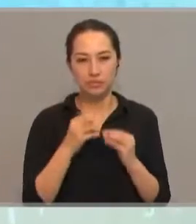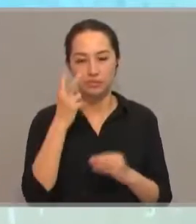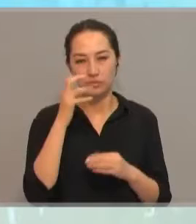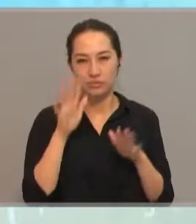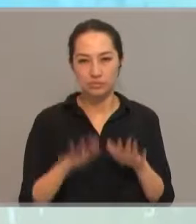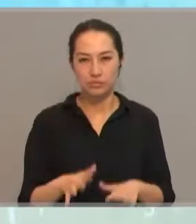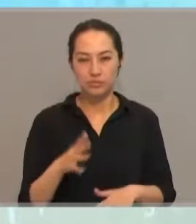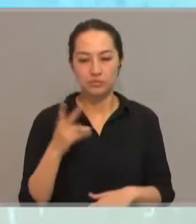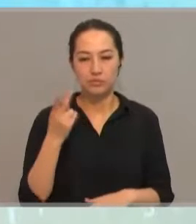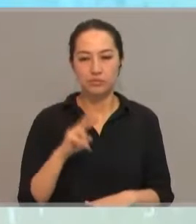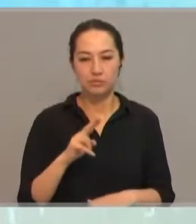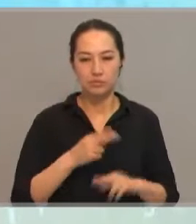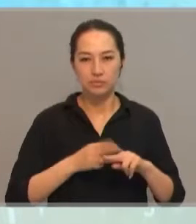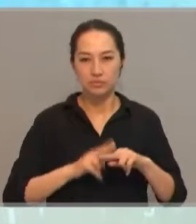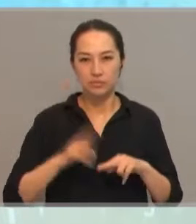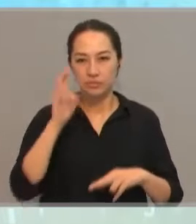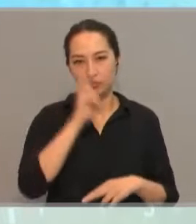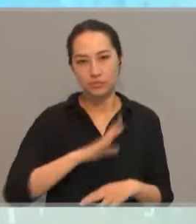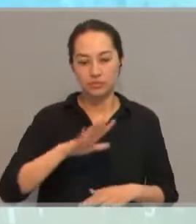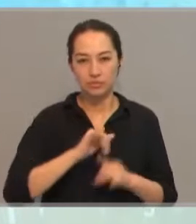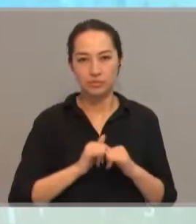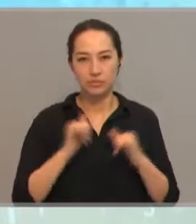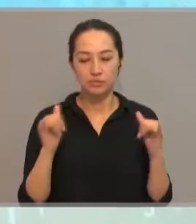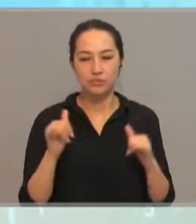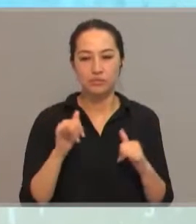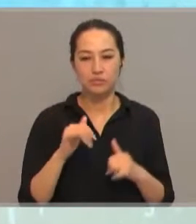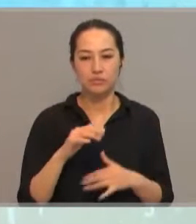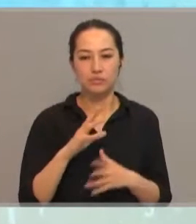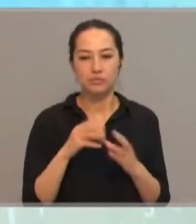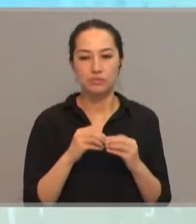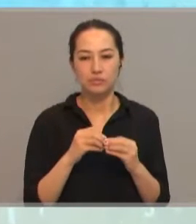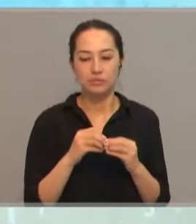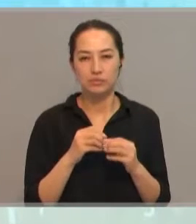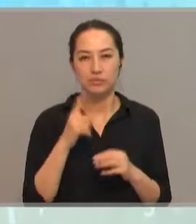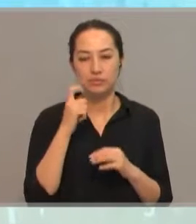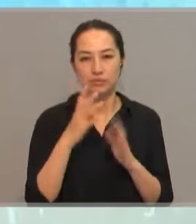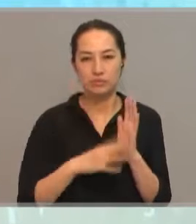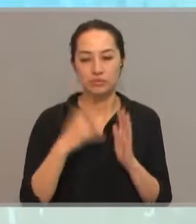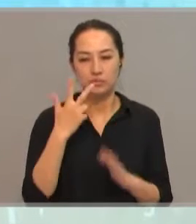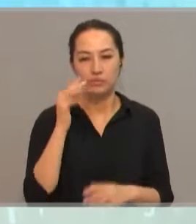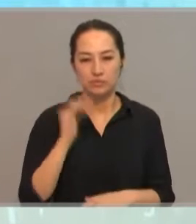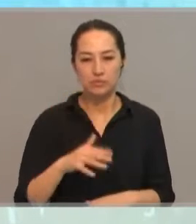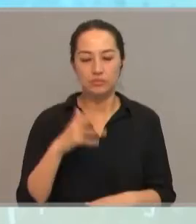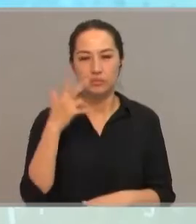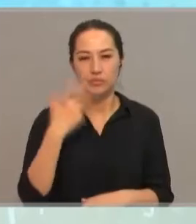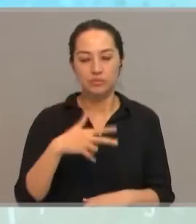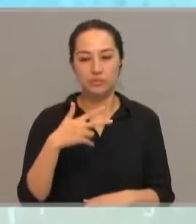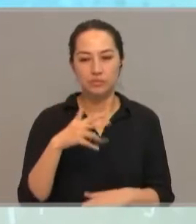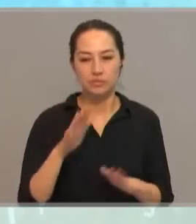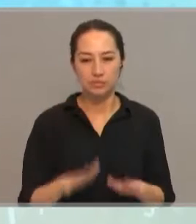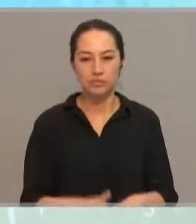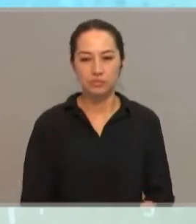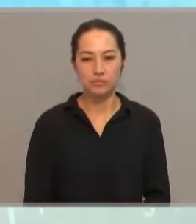мест размещения. Следовательно, увеличился и номерной фонд, составив 193 тысячи. 30